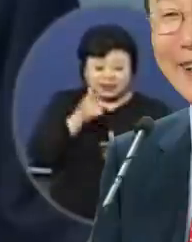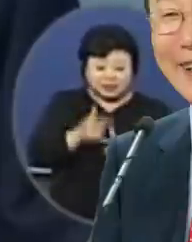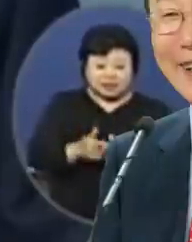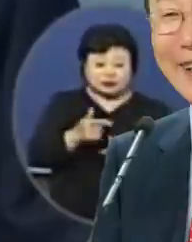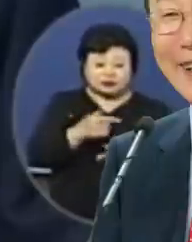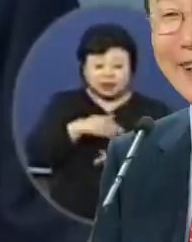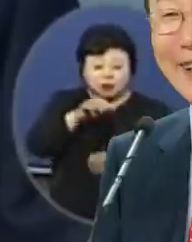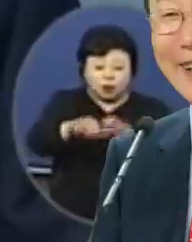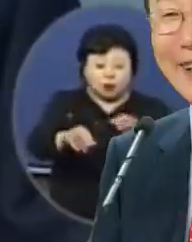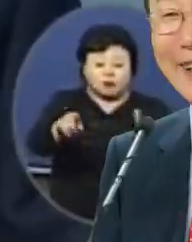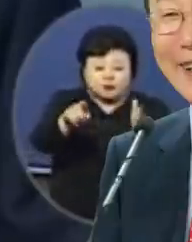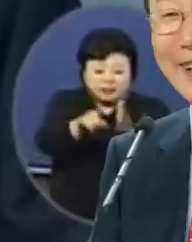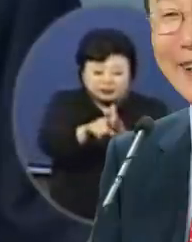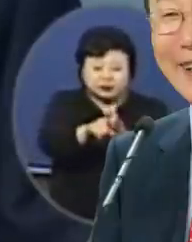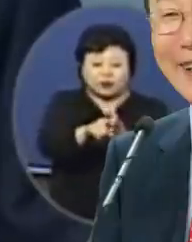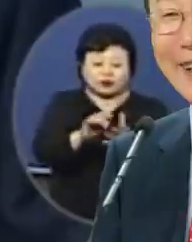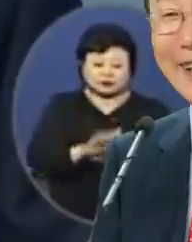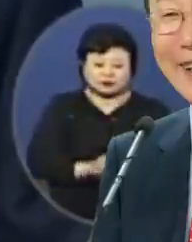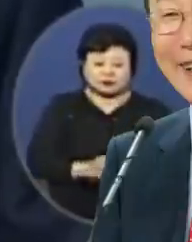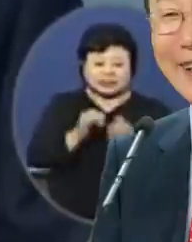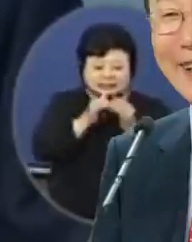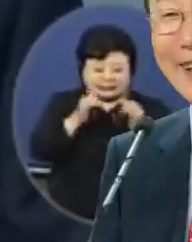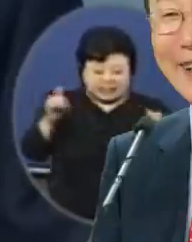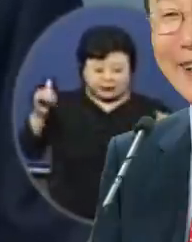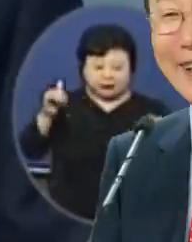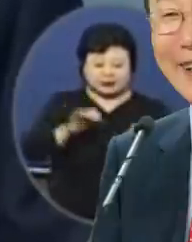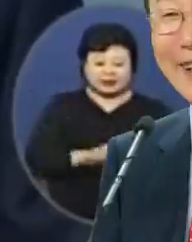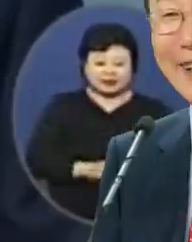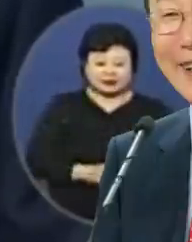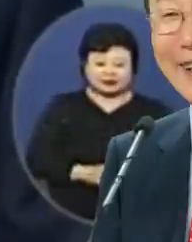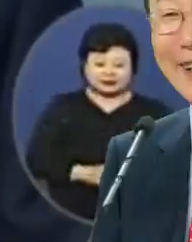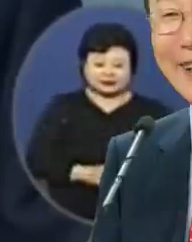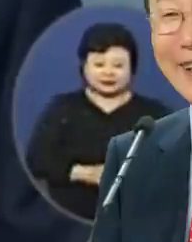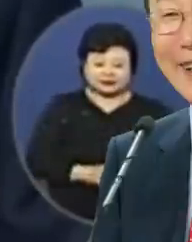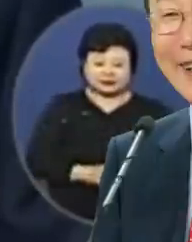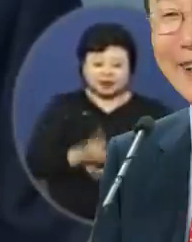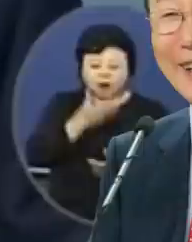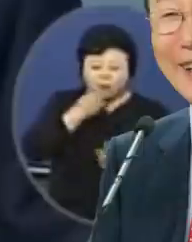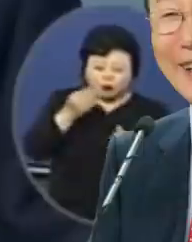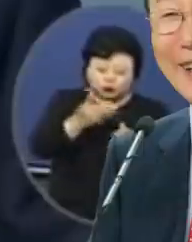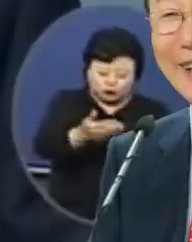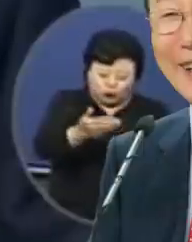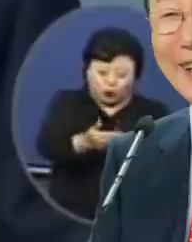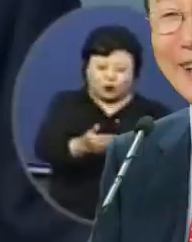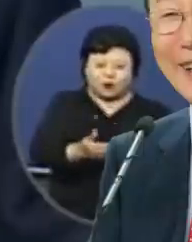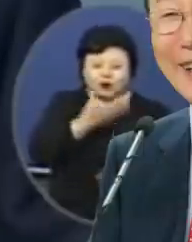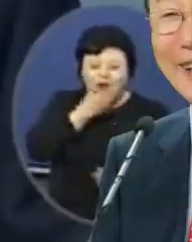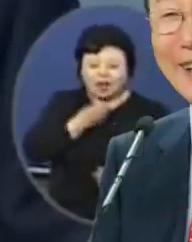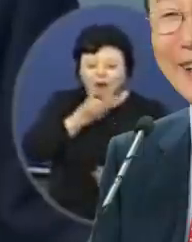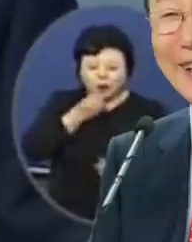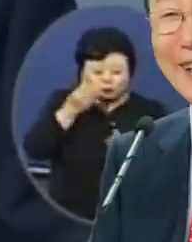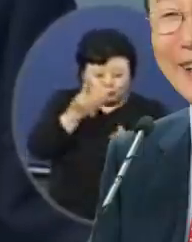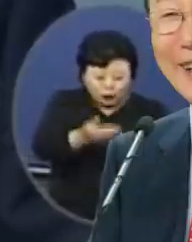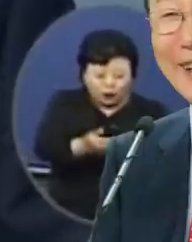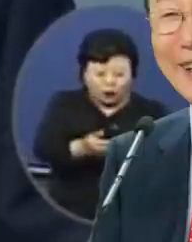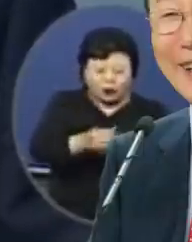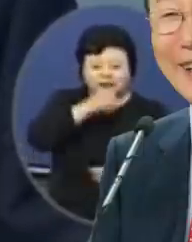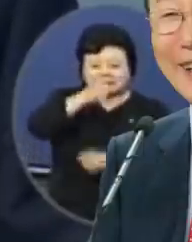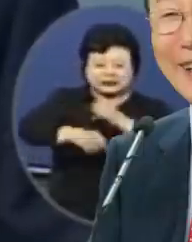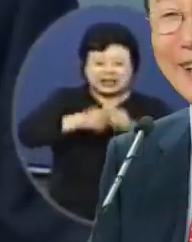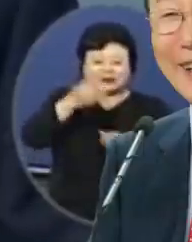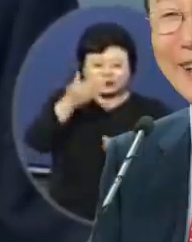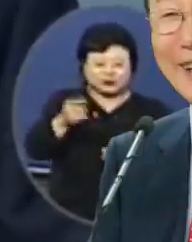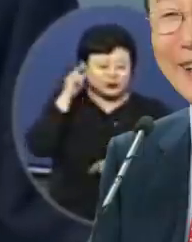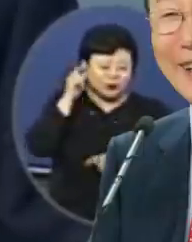예수님은 가는 곳마다 믿음으로 사람들을 복받게 하고 행복하게 만들고 자유롭게